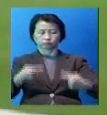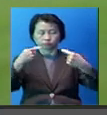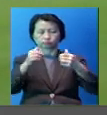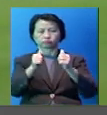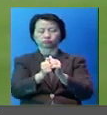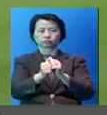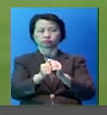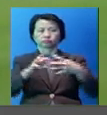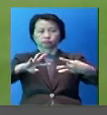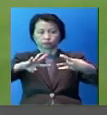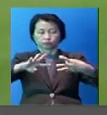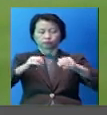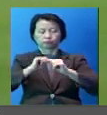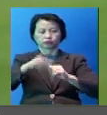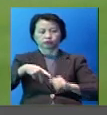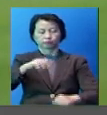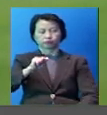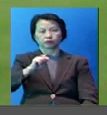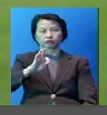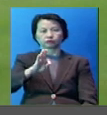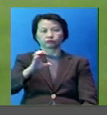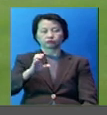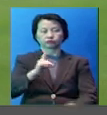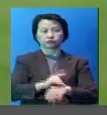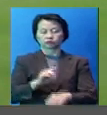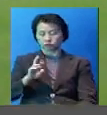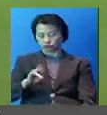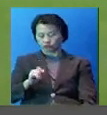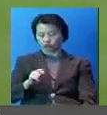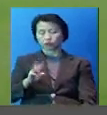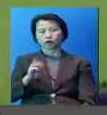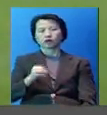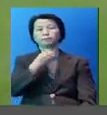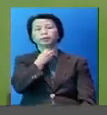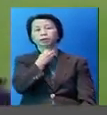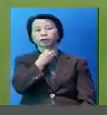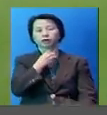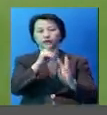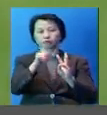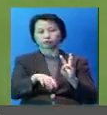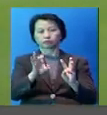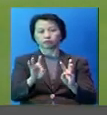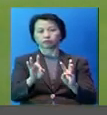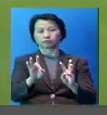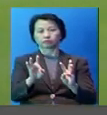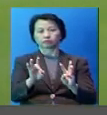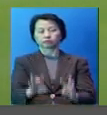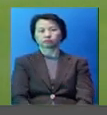pertama bertemu PKMP FC di Stadium UiTM Sri Iskandar Perak pada 6 Ogos ini.